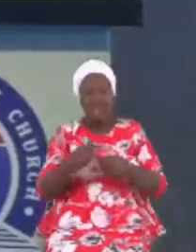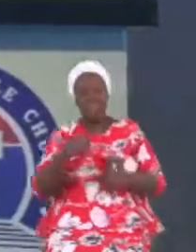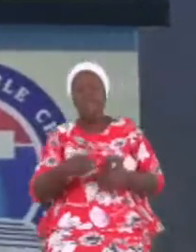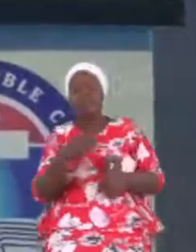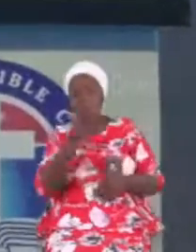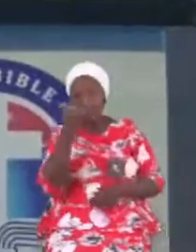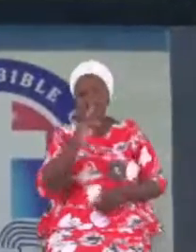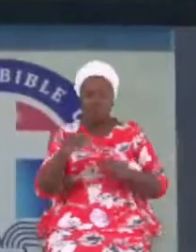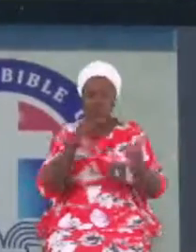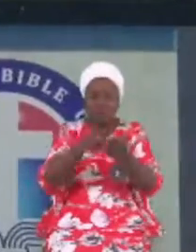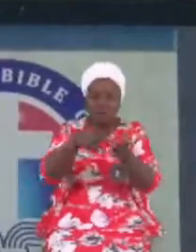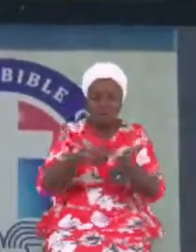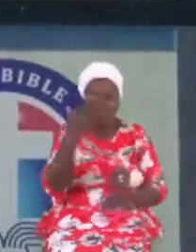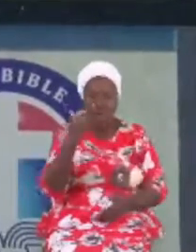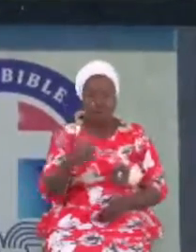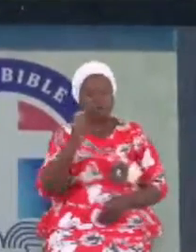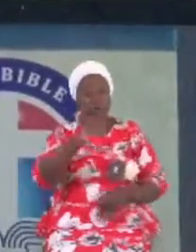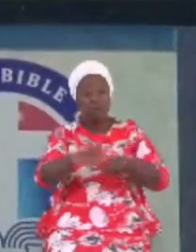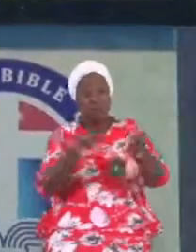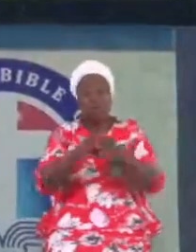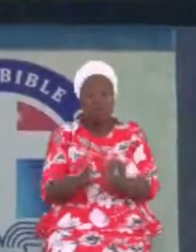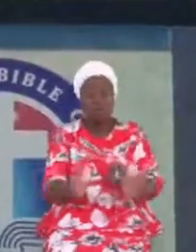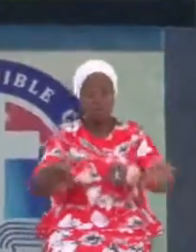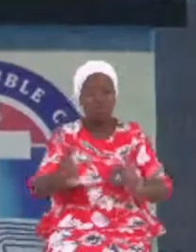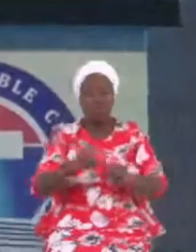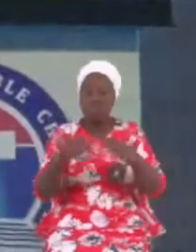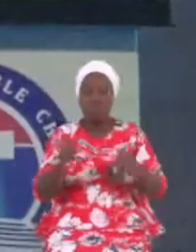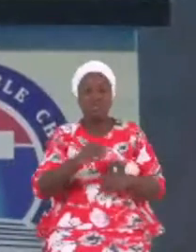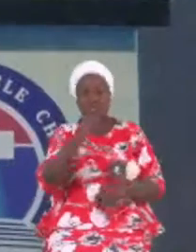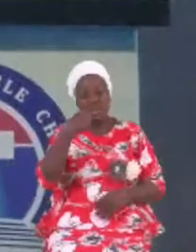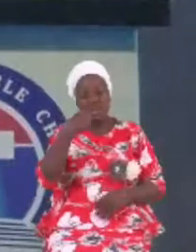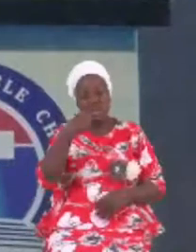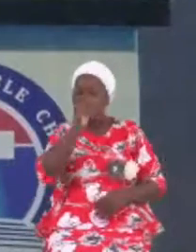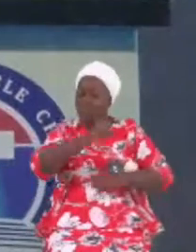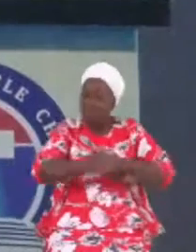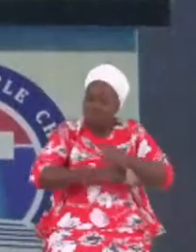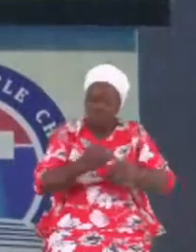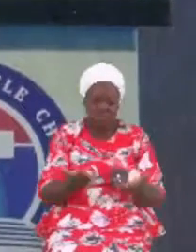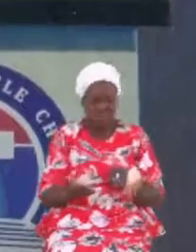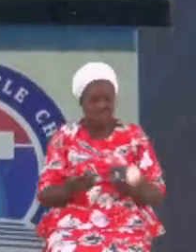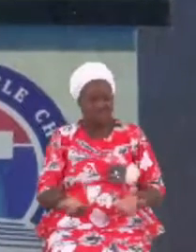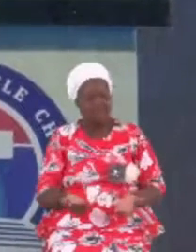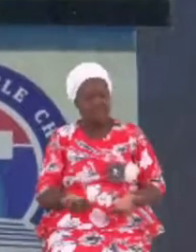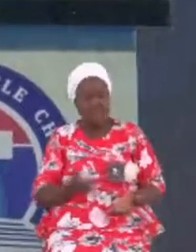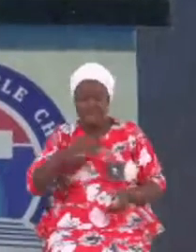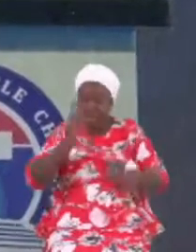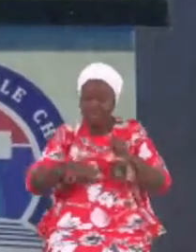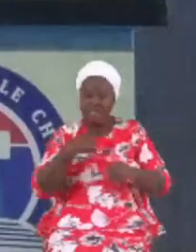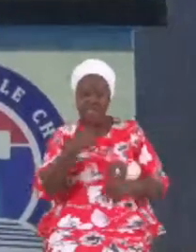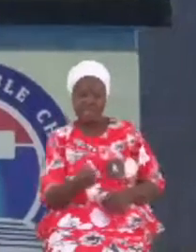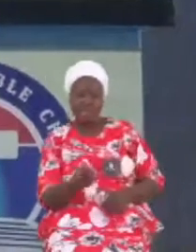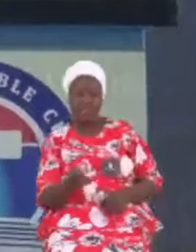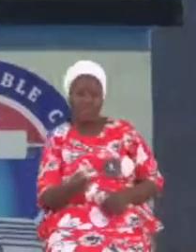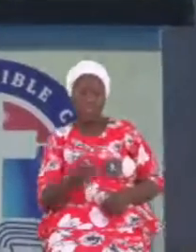Il marchait sur la voie large. Mais il a dit, je souffre ici. Et je ne peux pas